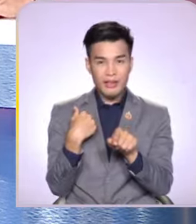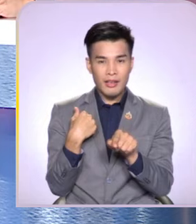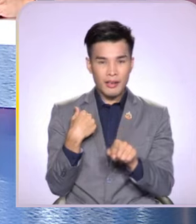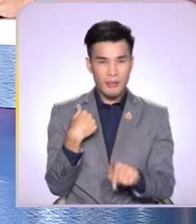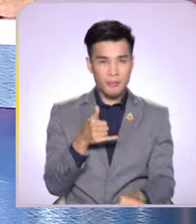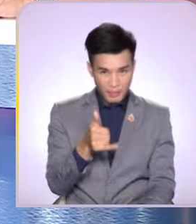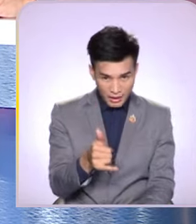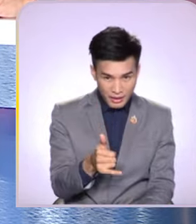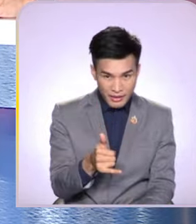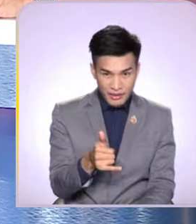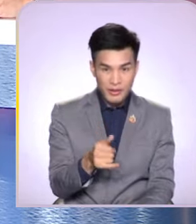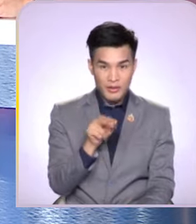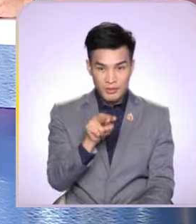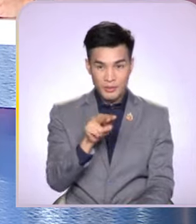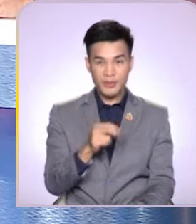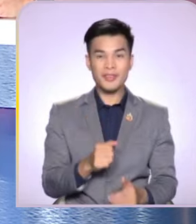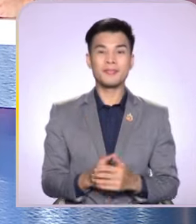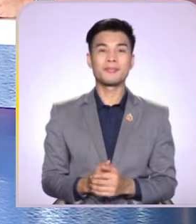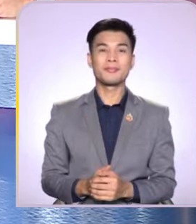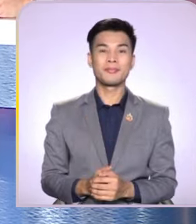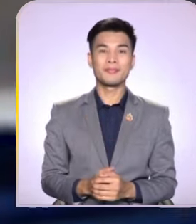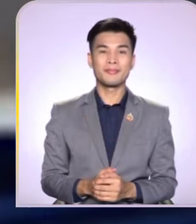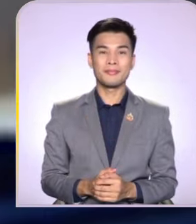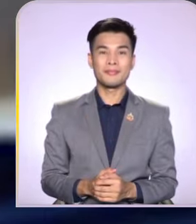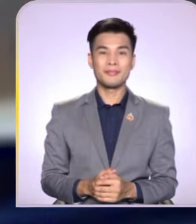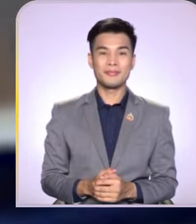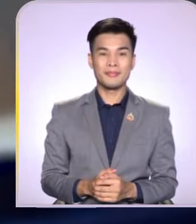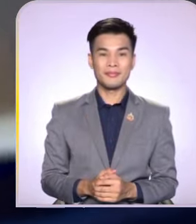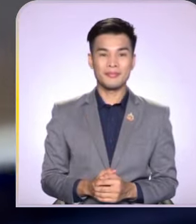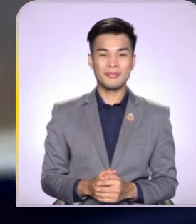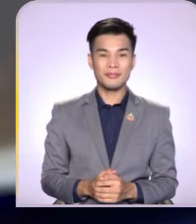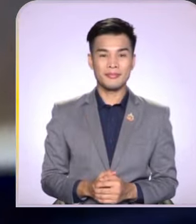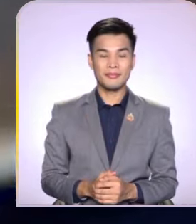ครจะไปไหมนะไปดูภาพกันดีกว่าค่ะ